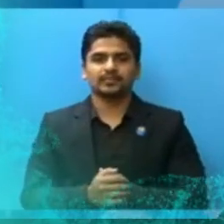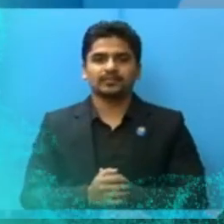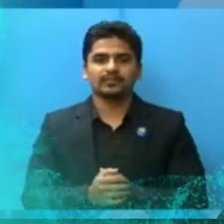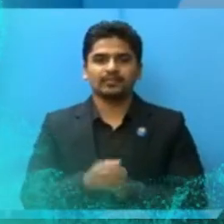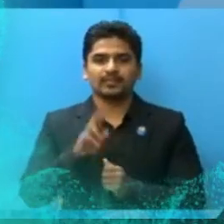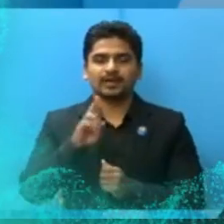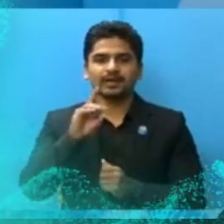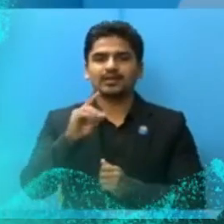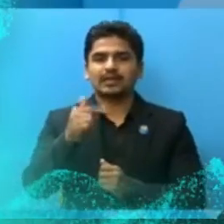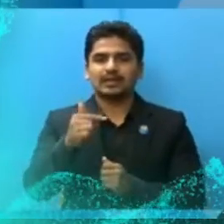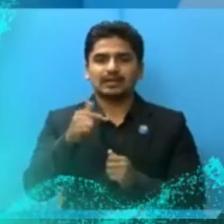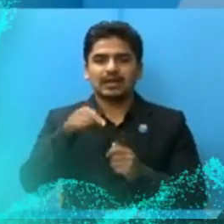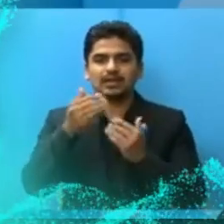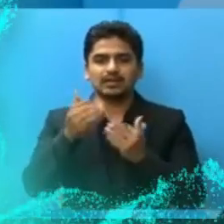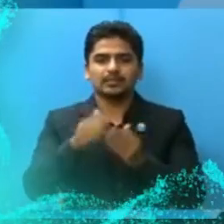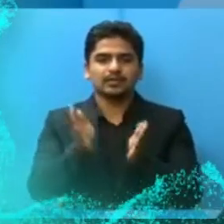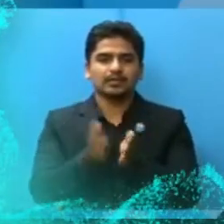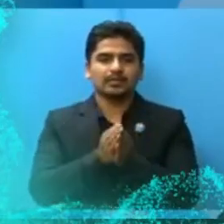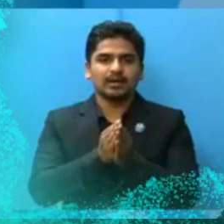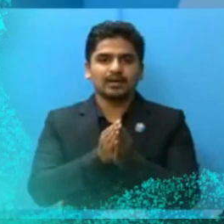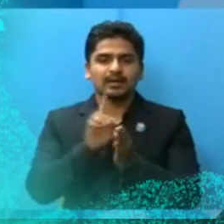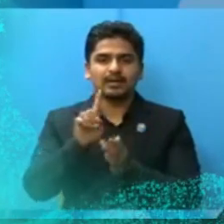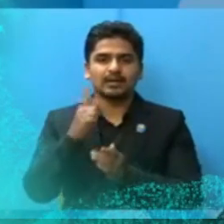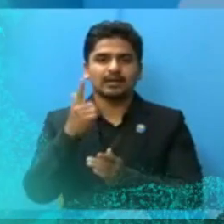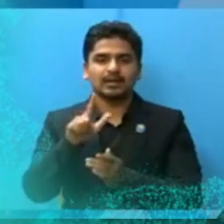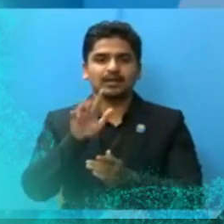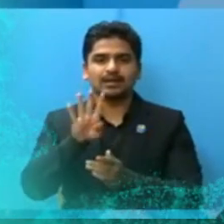रियल टाइम पीसीआर आजसम्मको जम्मा